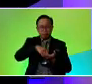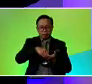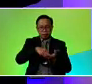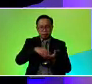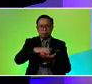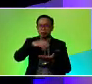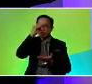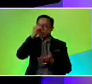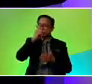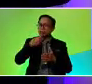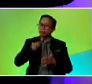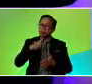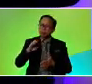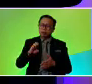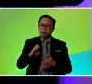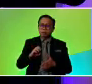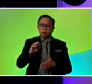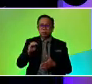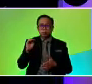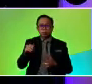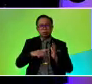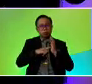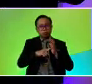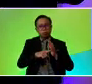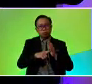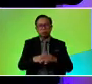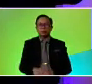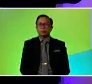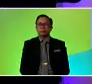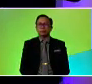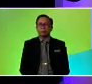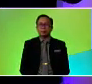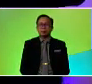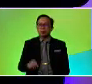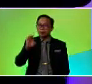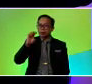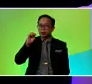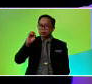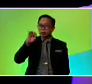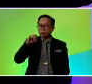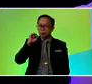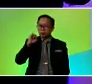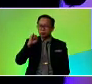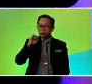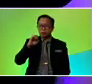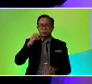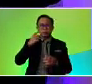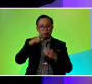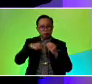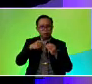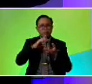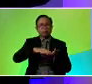saya enak untuk Tunjukkan nah emoji Oke ekspresi mereka tentang pembelajaran hari ini